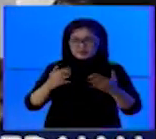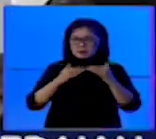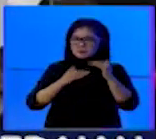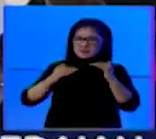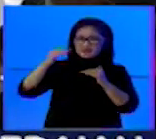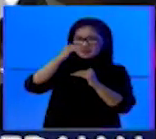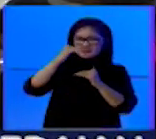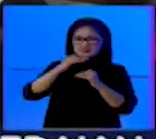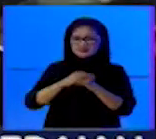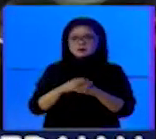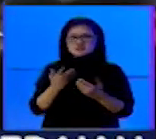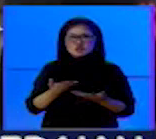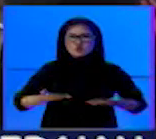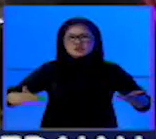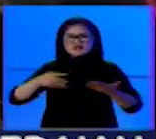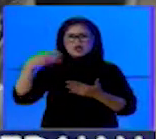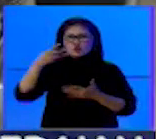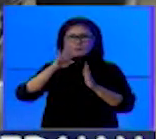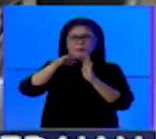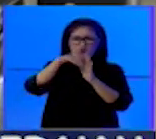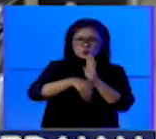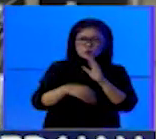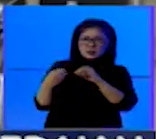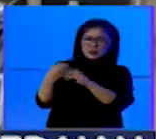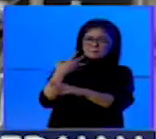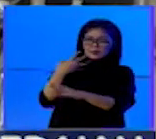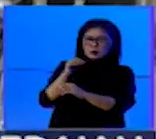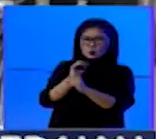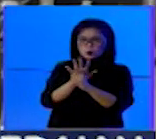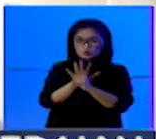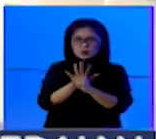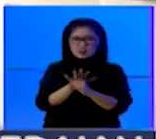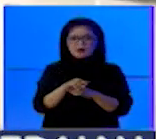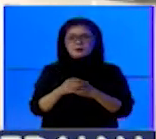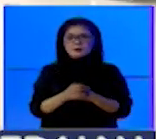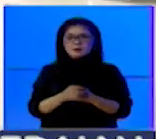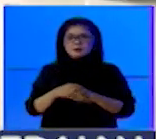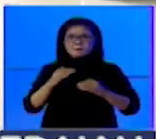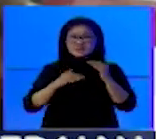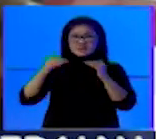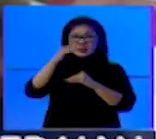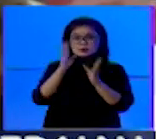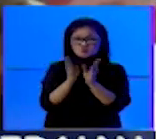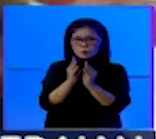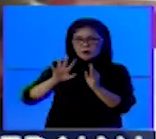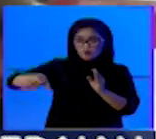Guncangan perekonomian rumah tangga akibat dampak COVID-19 menjadi penyebab utama meningkatnya jumlah keluarga yang bercerai.